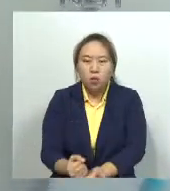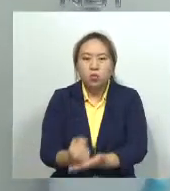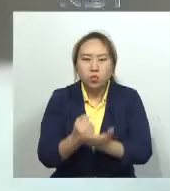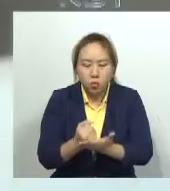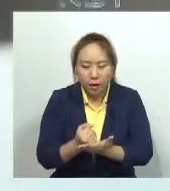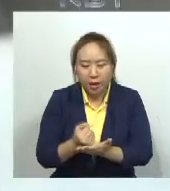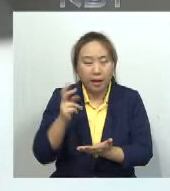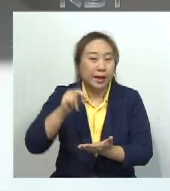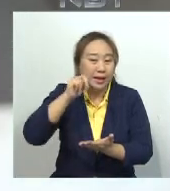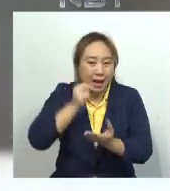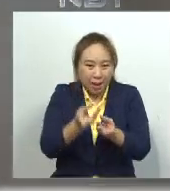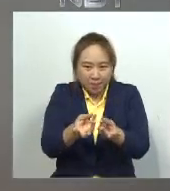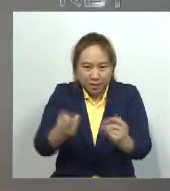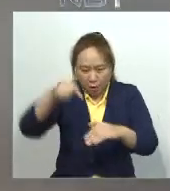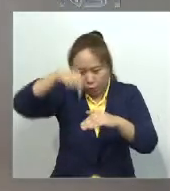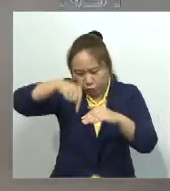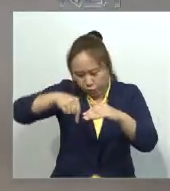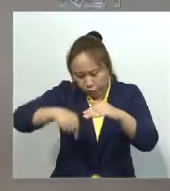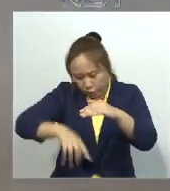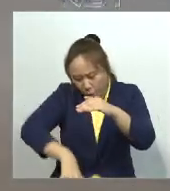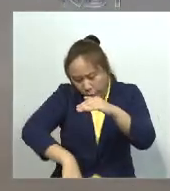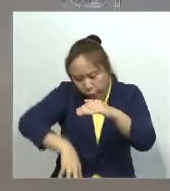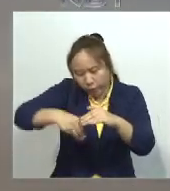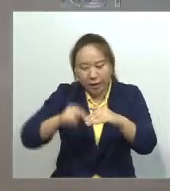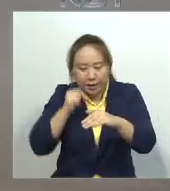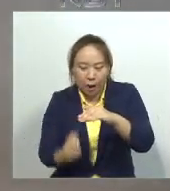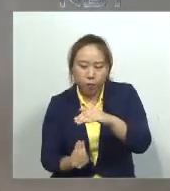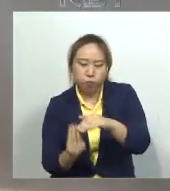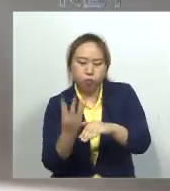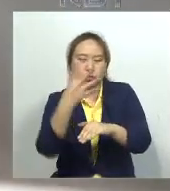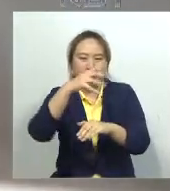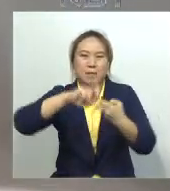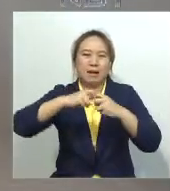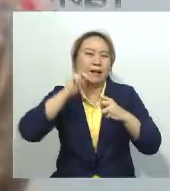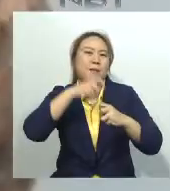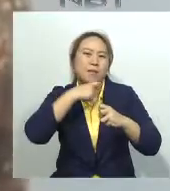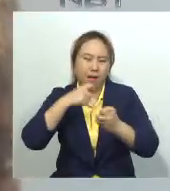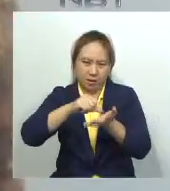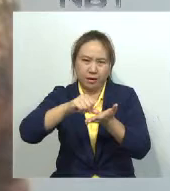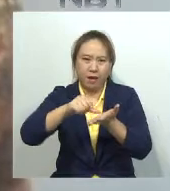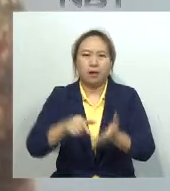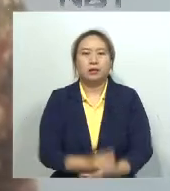บ่อบาดาลในหมู่บ้านนะครับเพื่อช่วยแก้ปัญหาภัยแล้งที่ซ้ำซากเป็นประจำทุกปีนะครับ